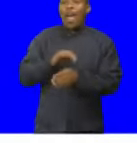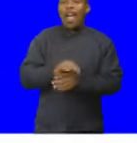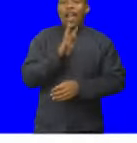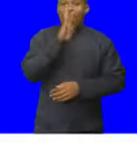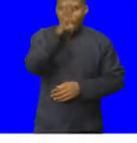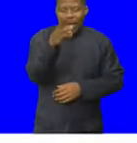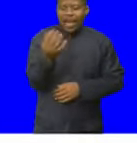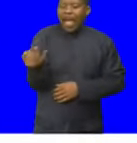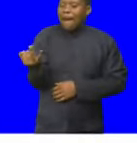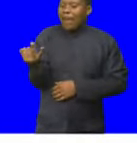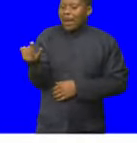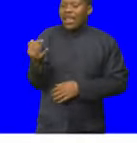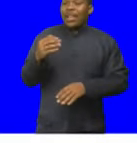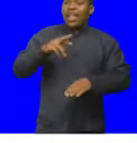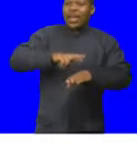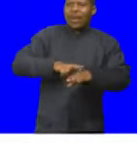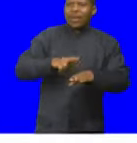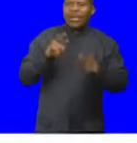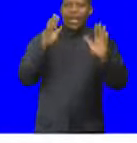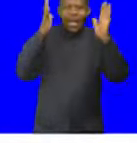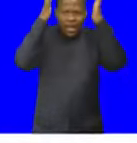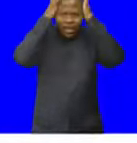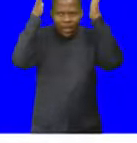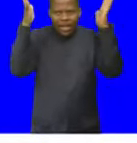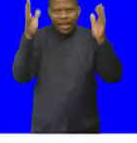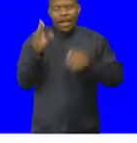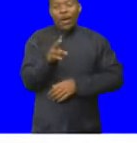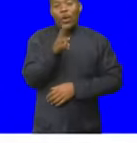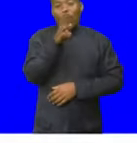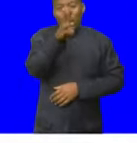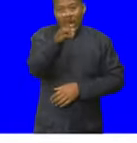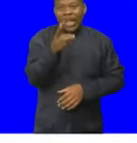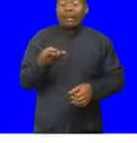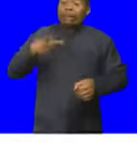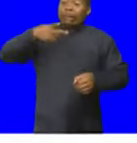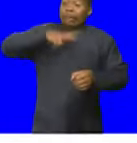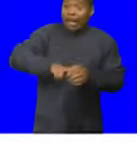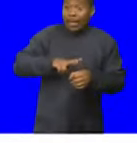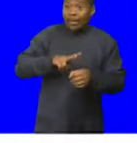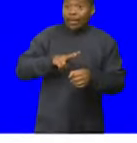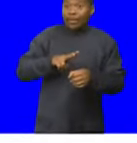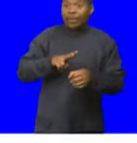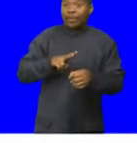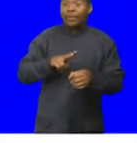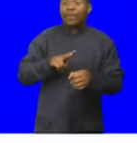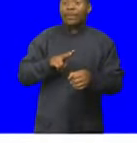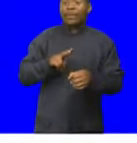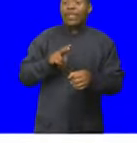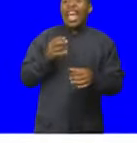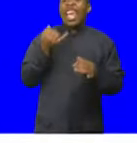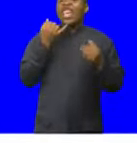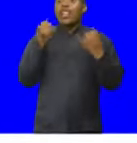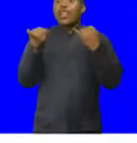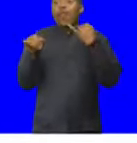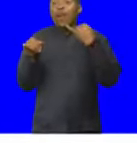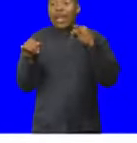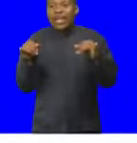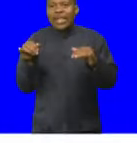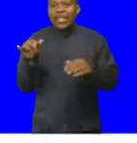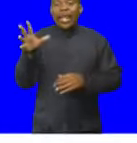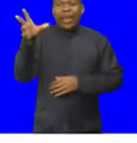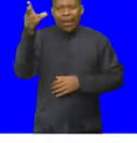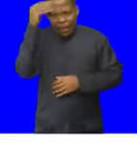labatawumelela live kulombukiso kanzi babhekeke ukuthi babuye nelwati loluta usita